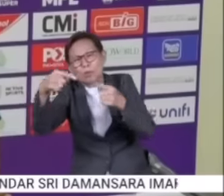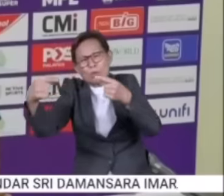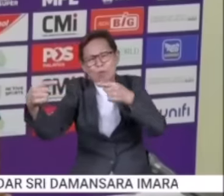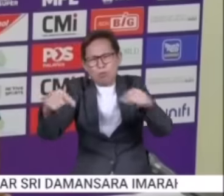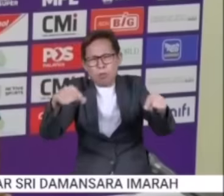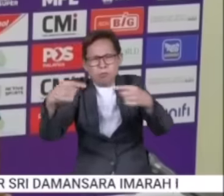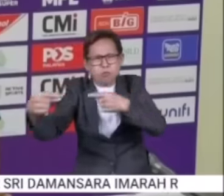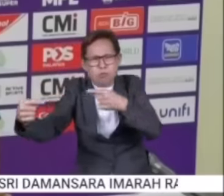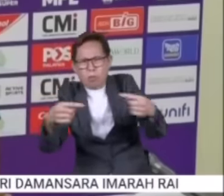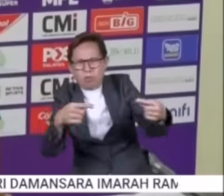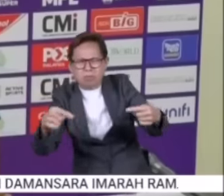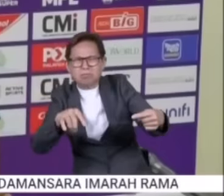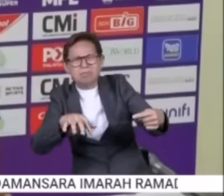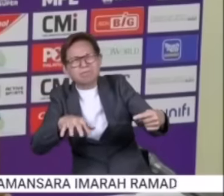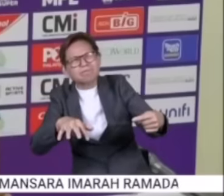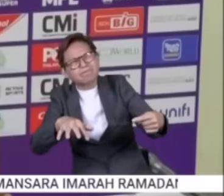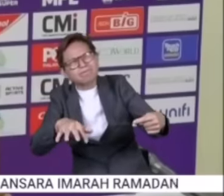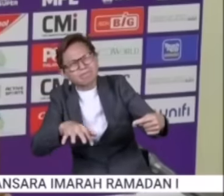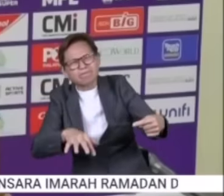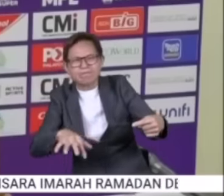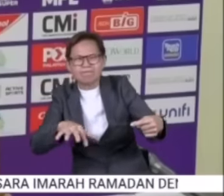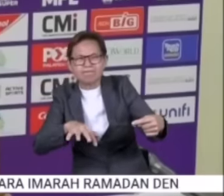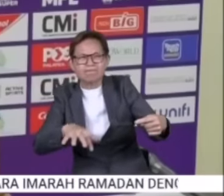yang agak-agak